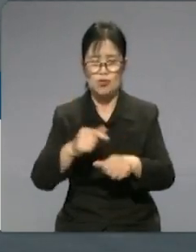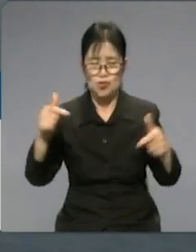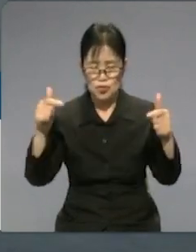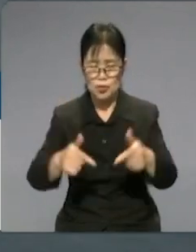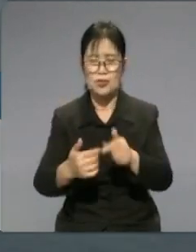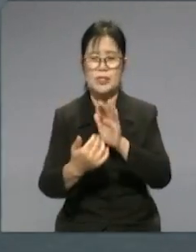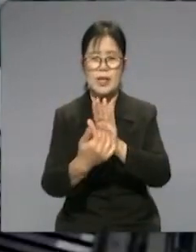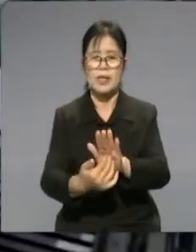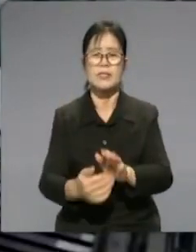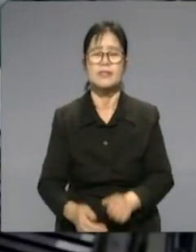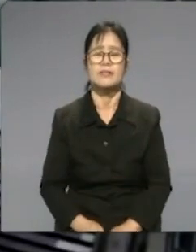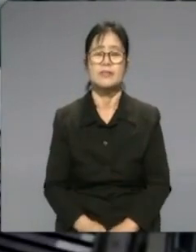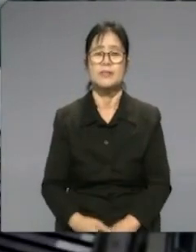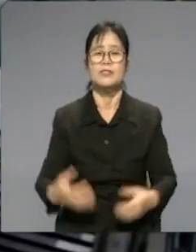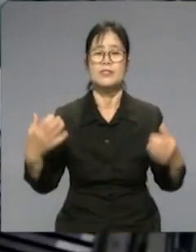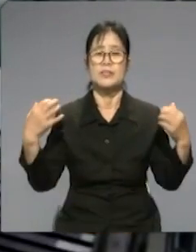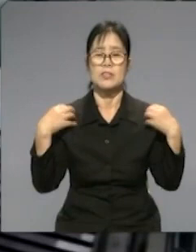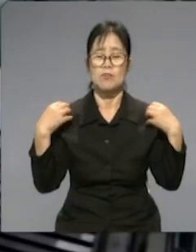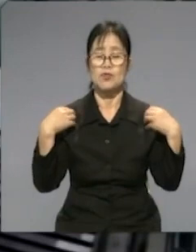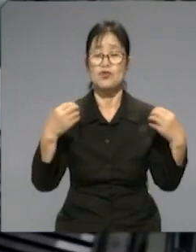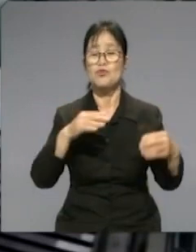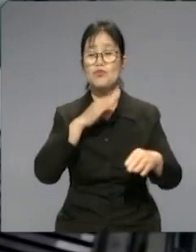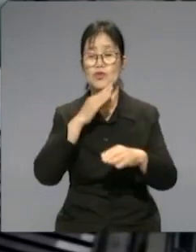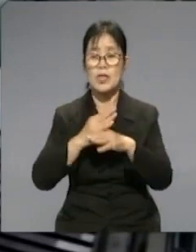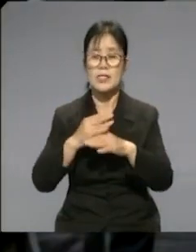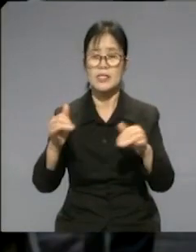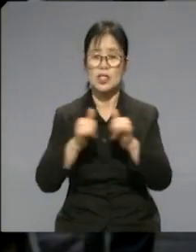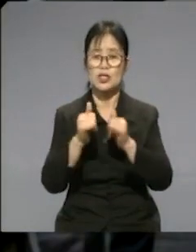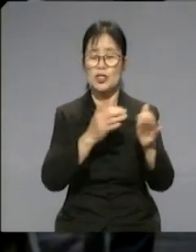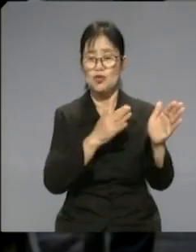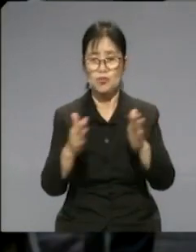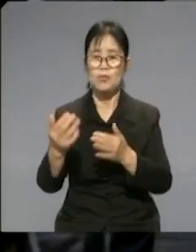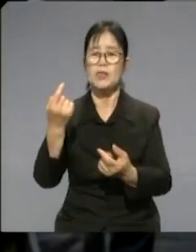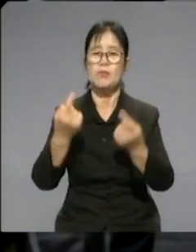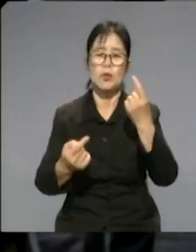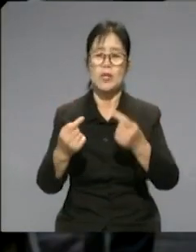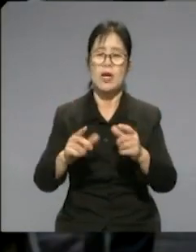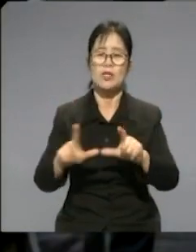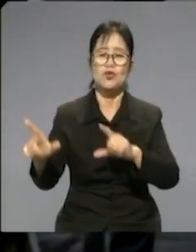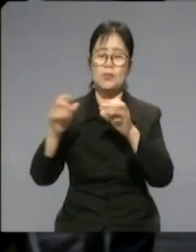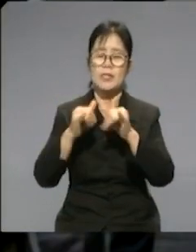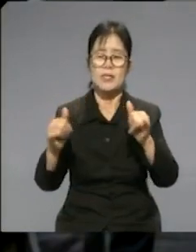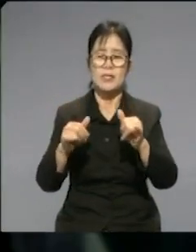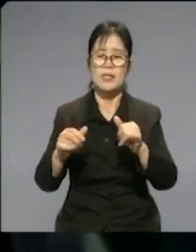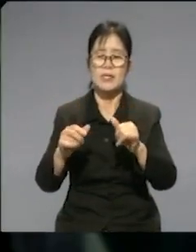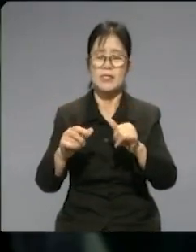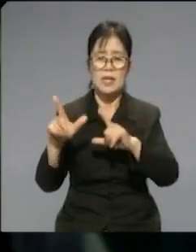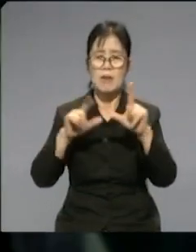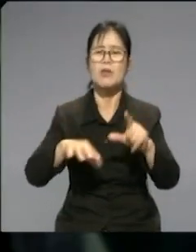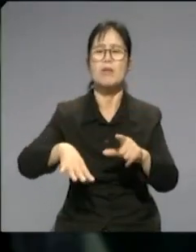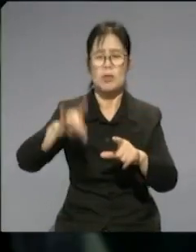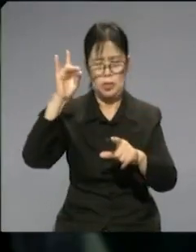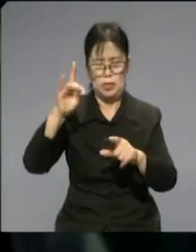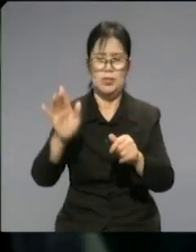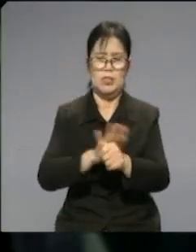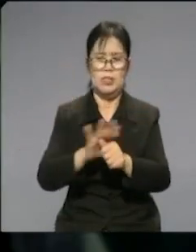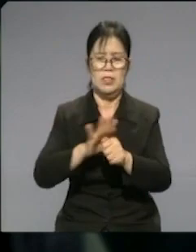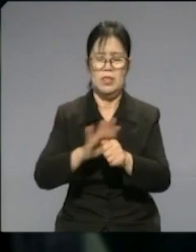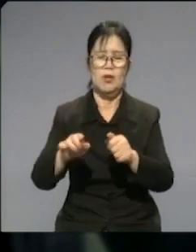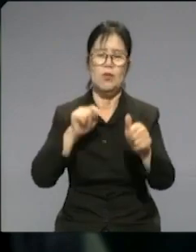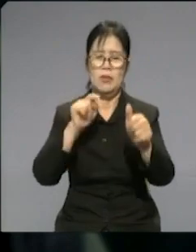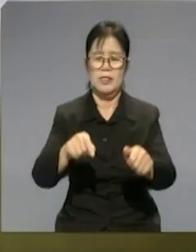대응으로 정부는 북한이 전쟁 준비보다 주민들의 민생을 우선해야 할 것이라고